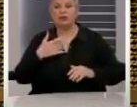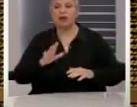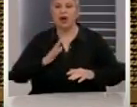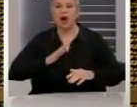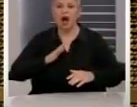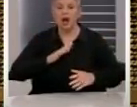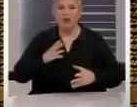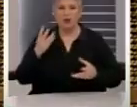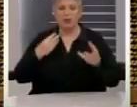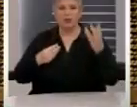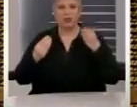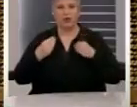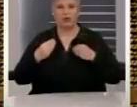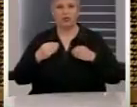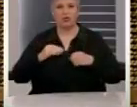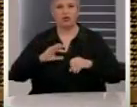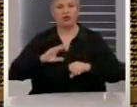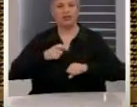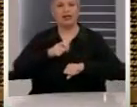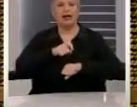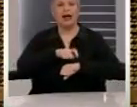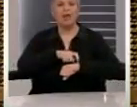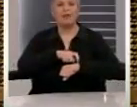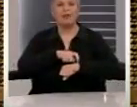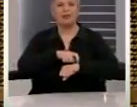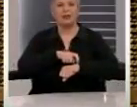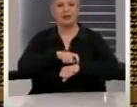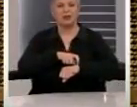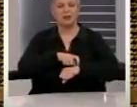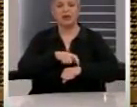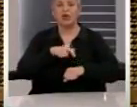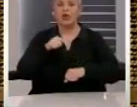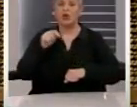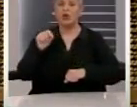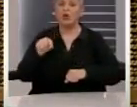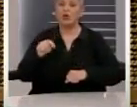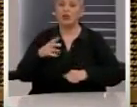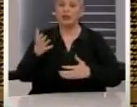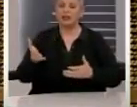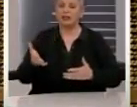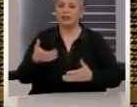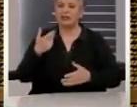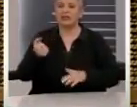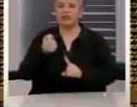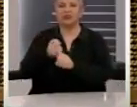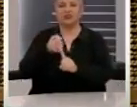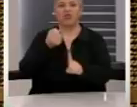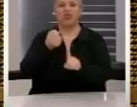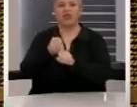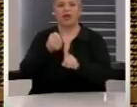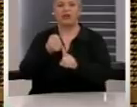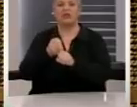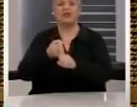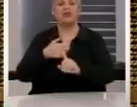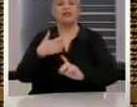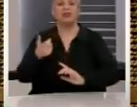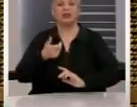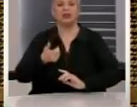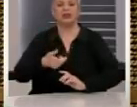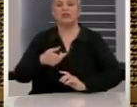ακούει, σαν από την πλευρά σας μία ειλικρινής διεκδίκηση περί των